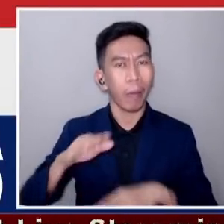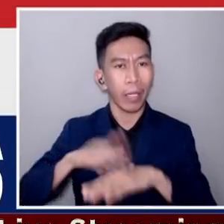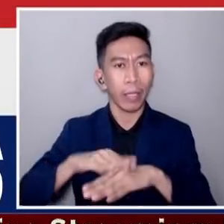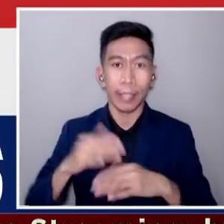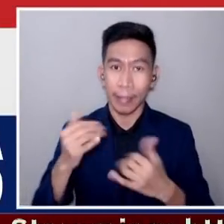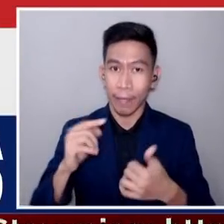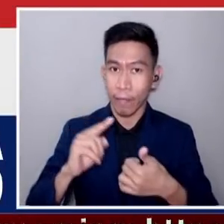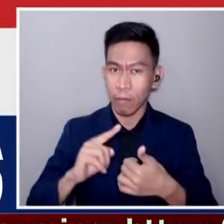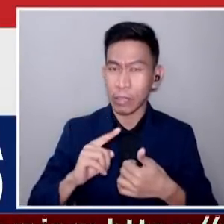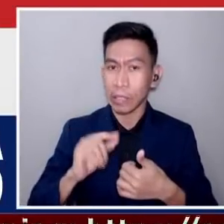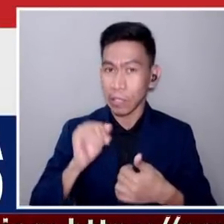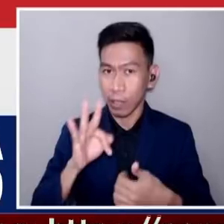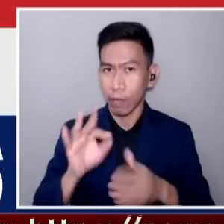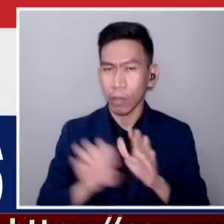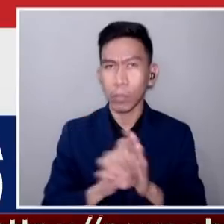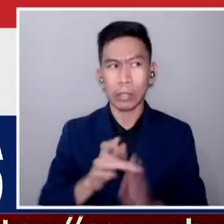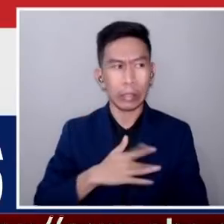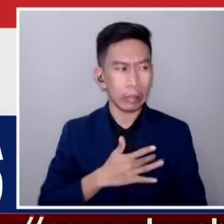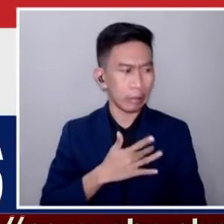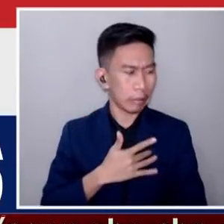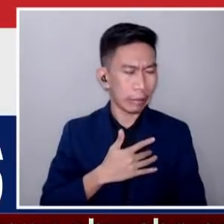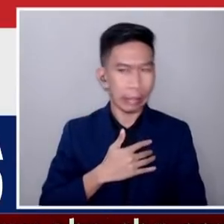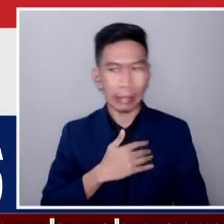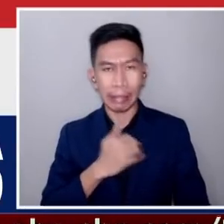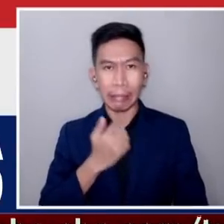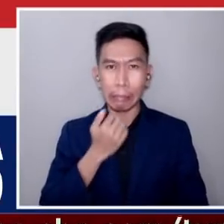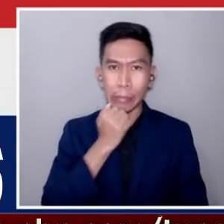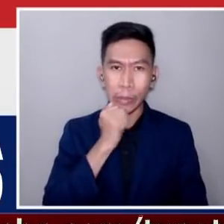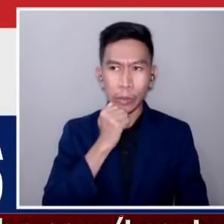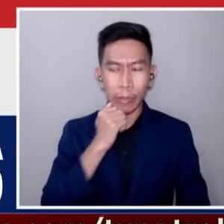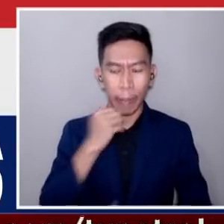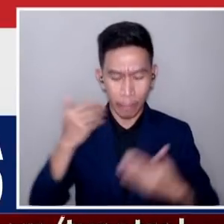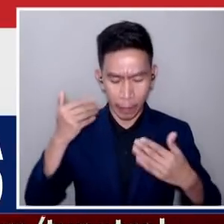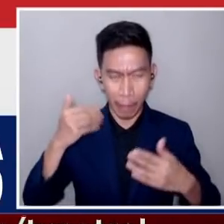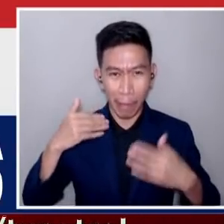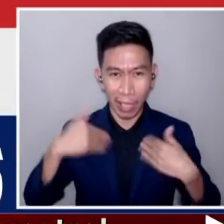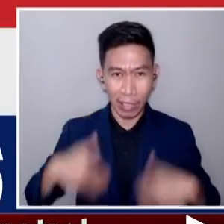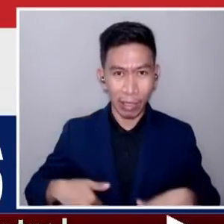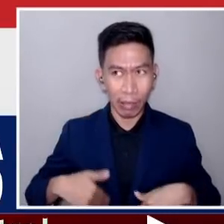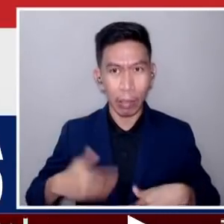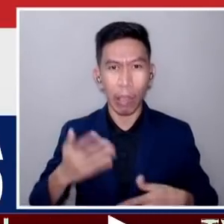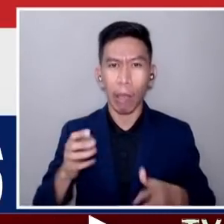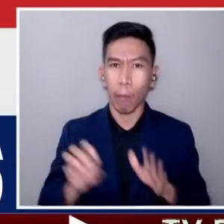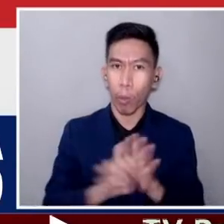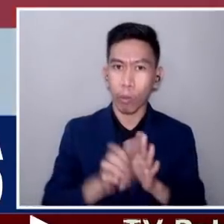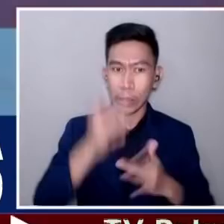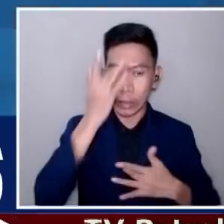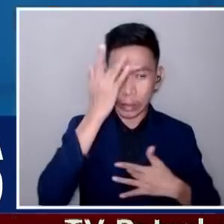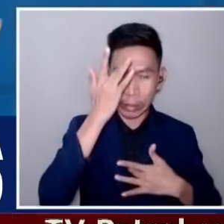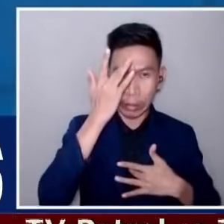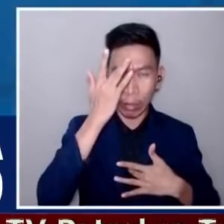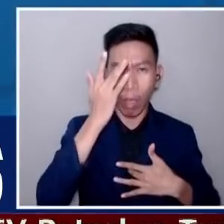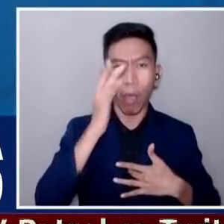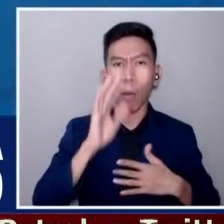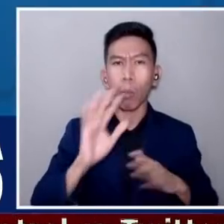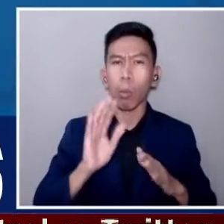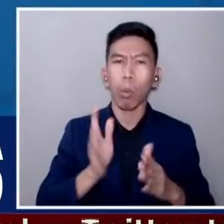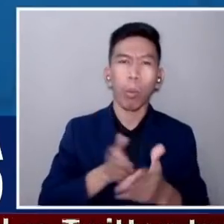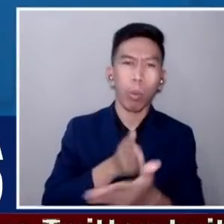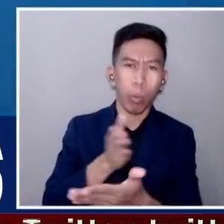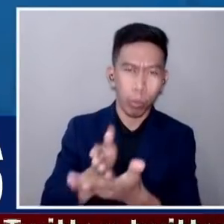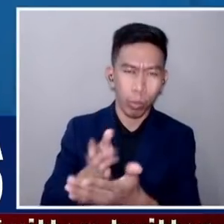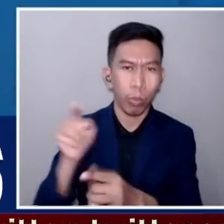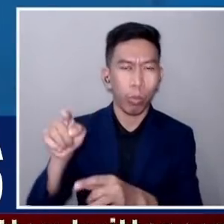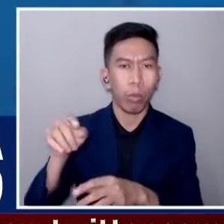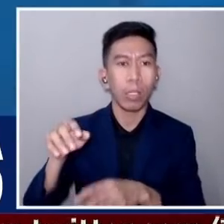huwag na ho tayong pumunta sa ating mga voting precincts. Maari po may sakit kayo at makapanghawa tayo sa iba. Sa kabila nito,